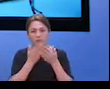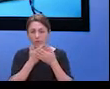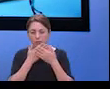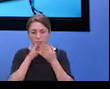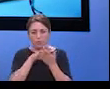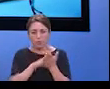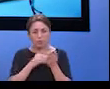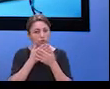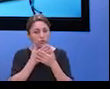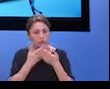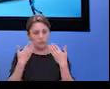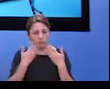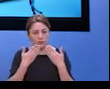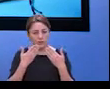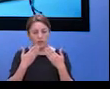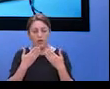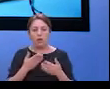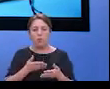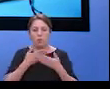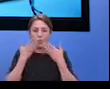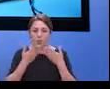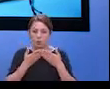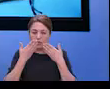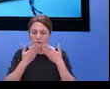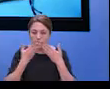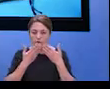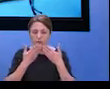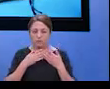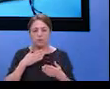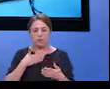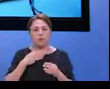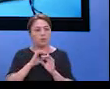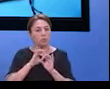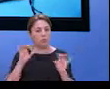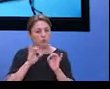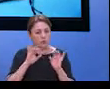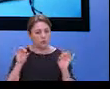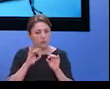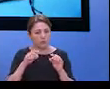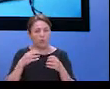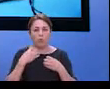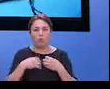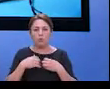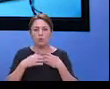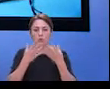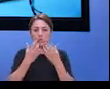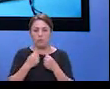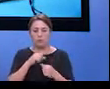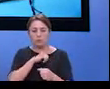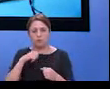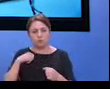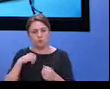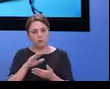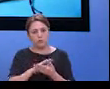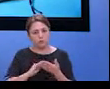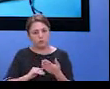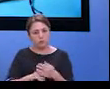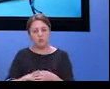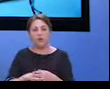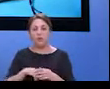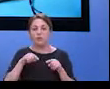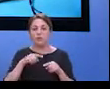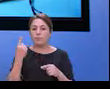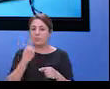ko'chirish emas, balkim o'qiganingiz, mening tushuntirganimni o'rtani olgan holda mustaqil bajaring. Bu birinchi